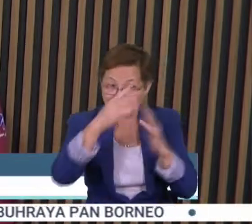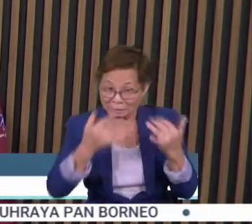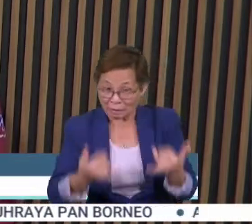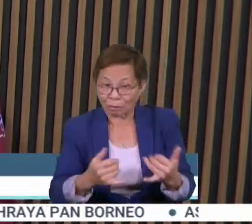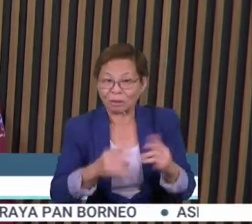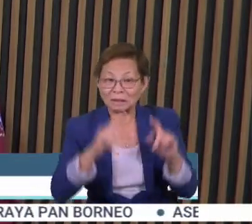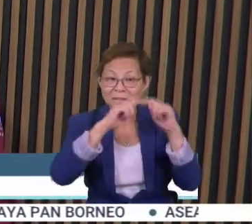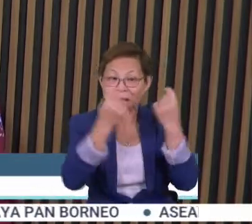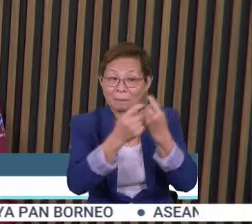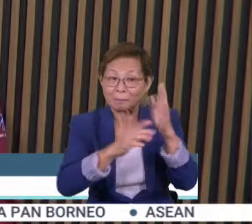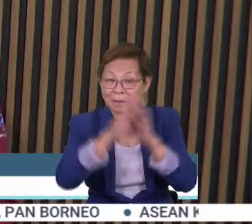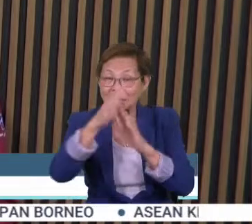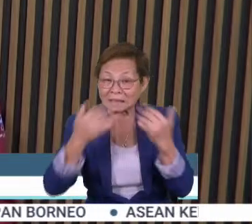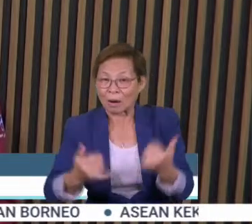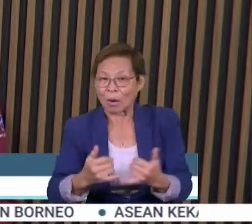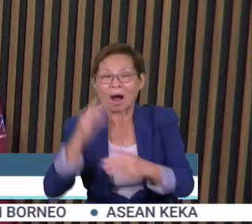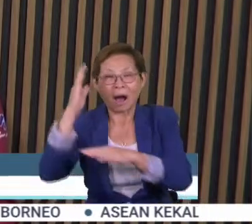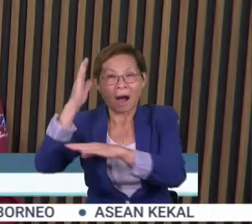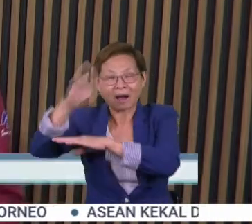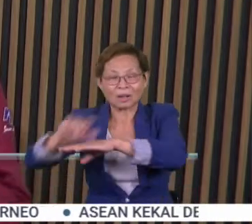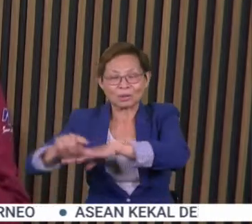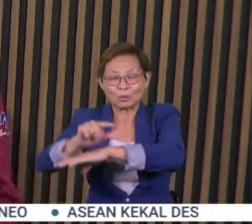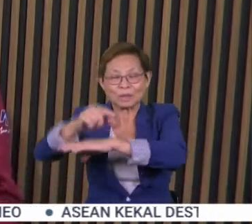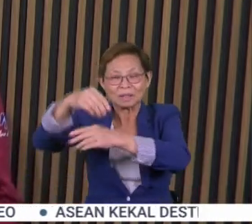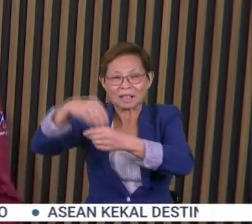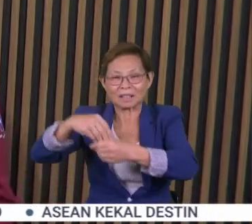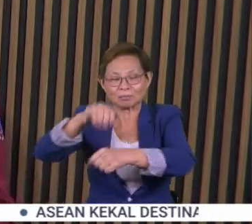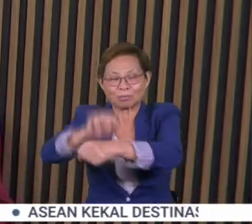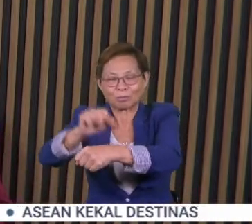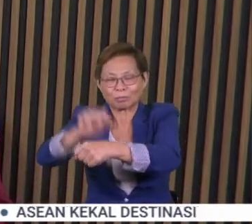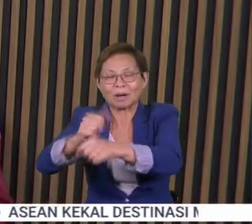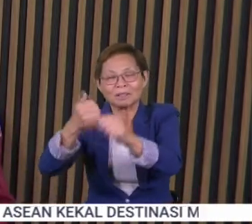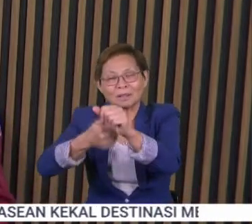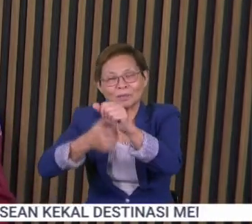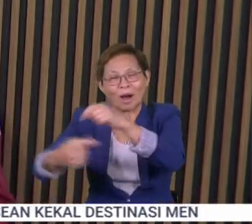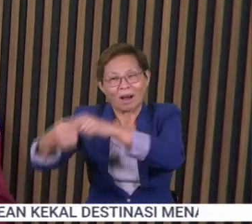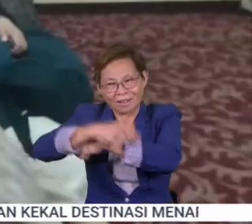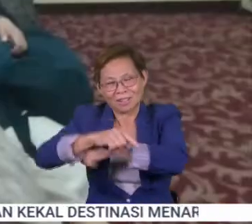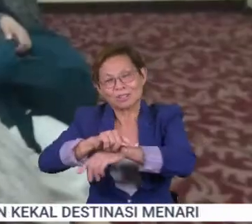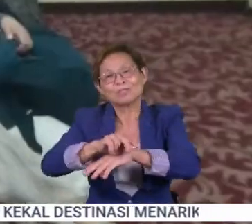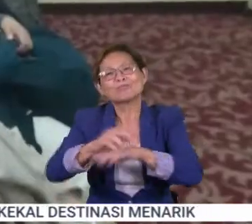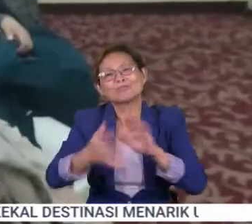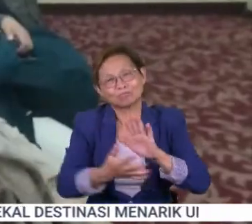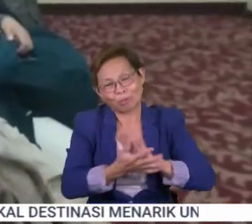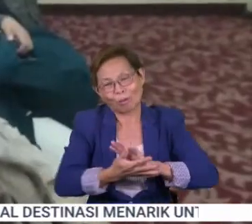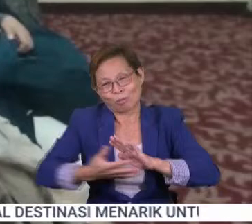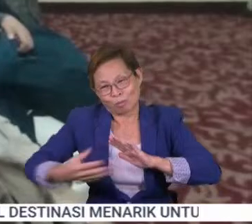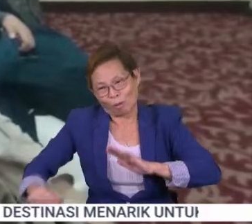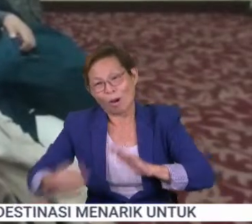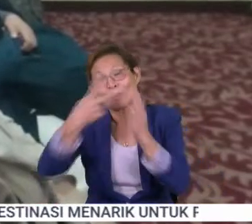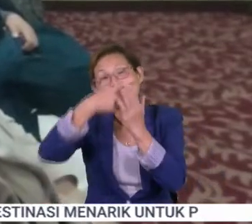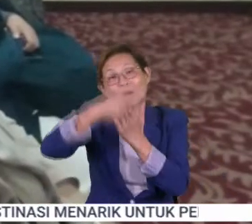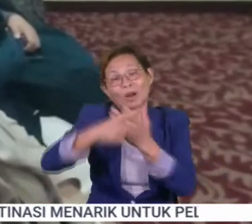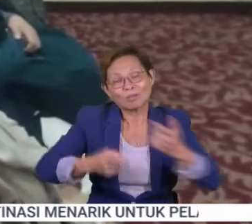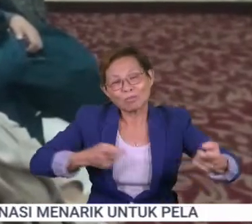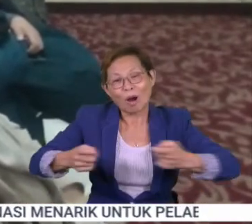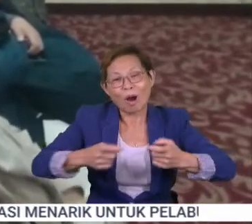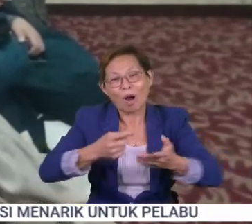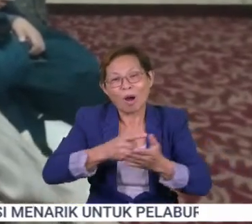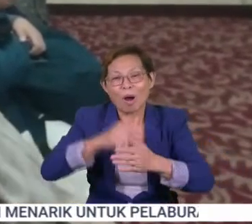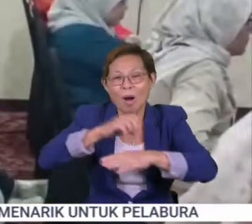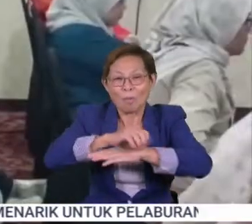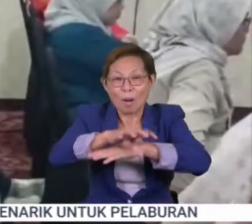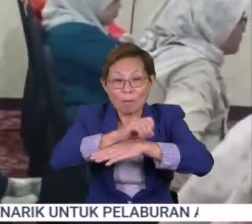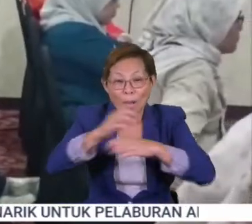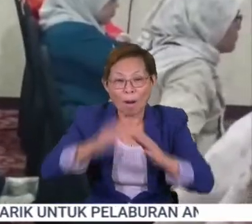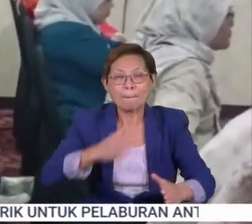ini akan diaplikasilah dalam tugasan harian kita. Program dikendali perunding